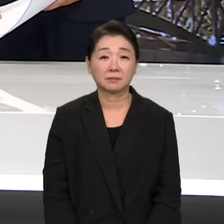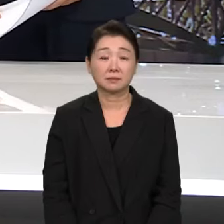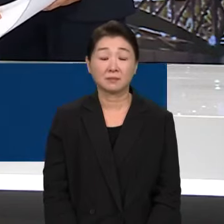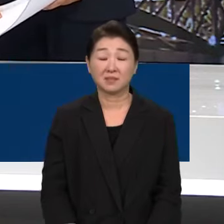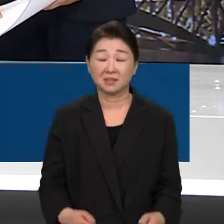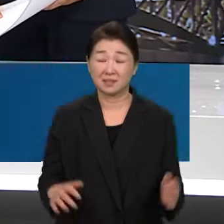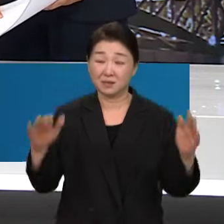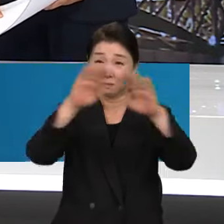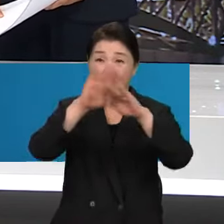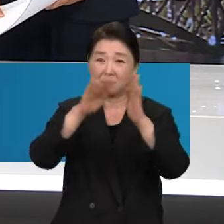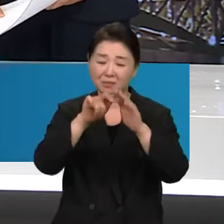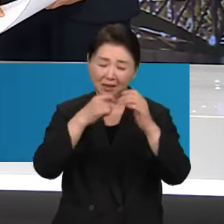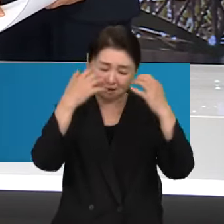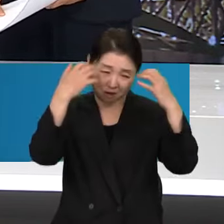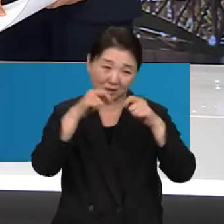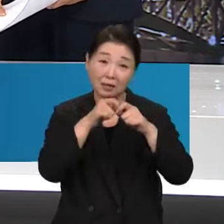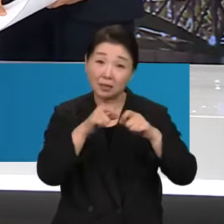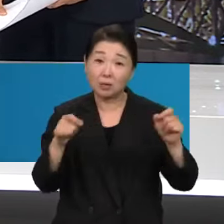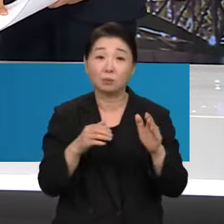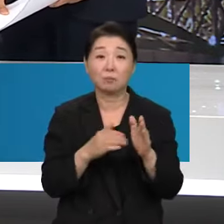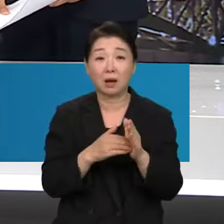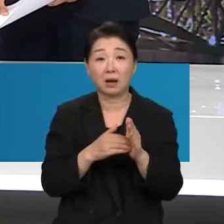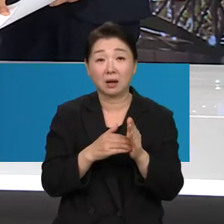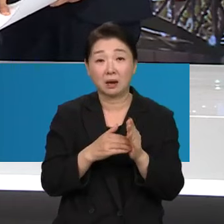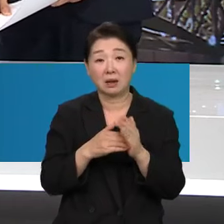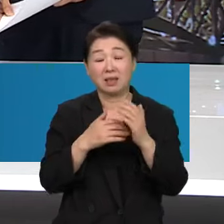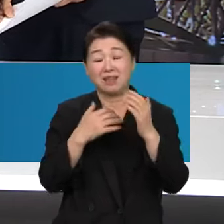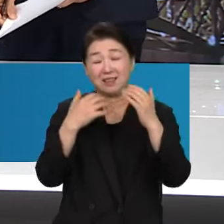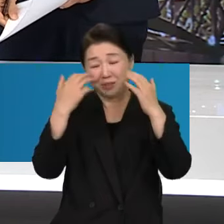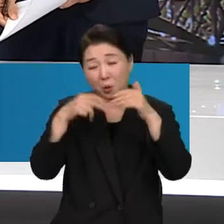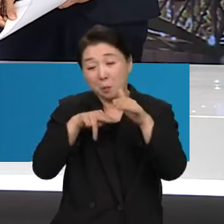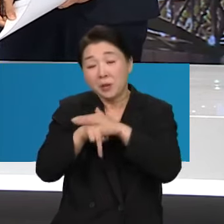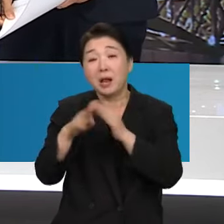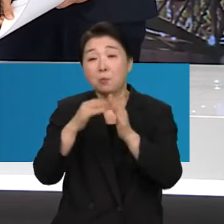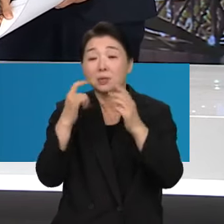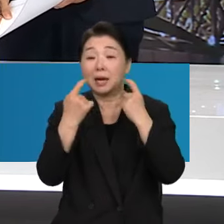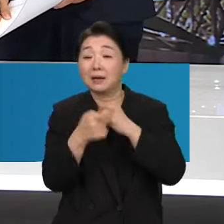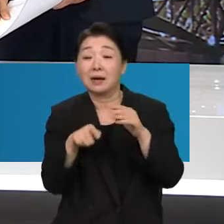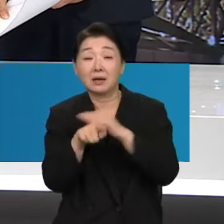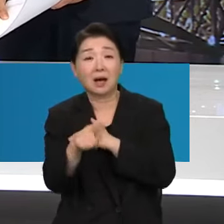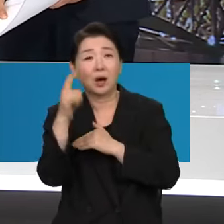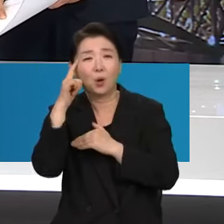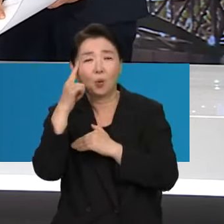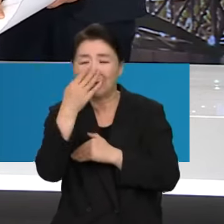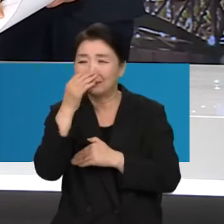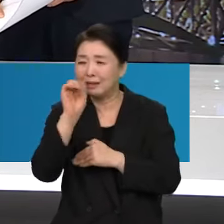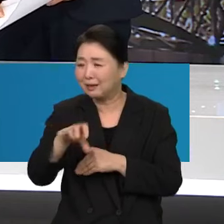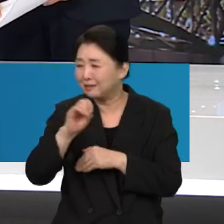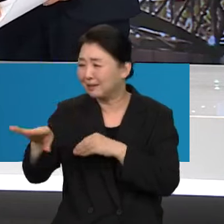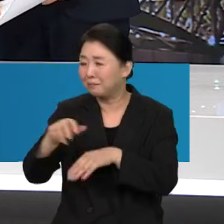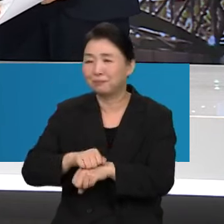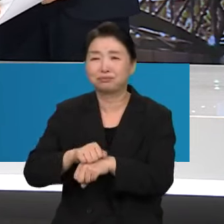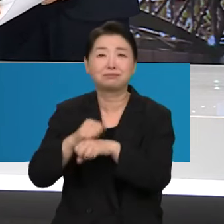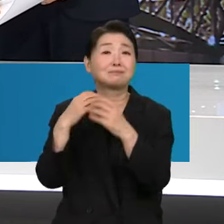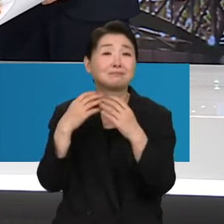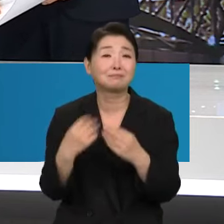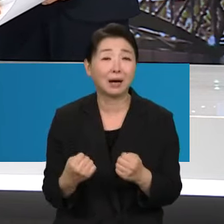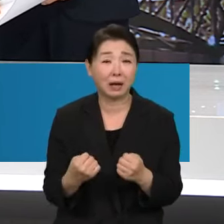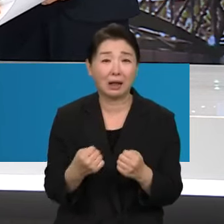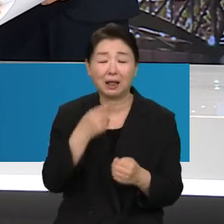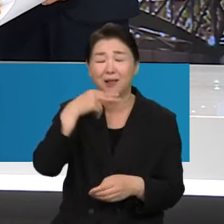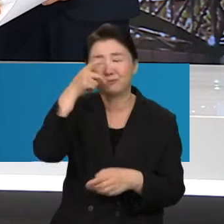계속되는 열대야에 밤늦게 더위를 피하려 한강 찾는 사람들이 많은데 문제는 그만큼 쓰레기도 많아졌다는 겁니다.